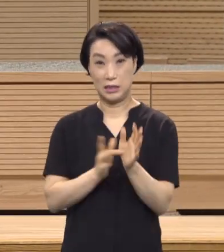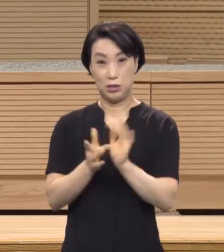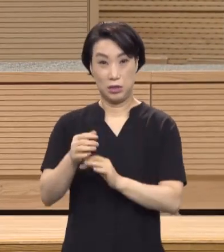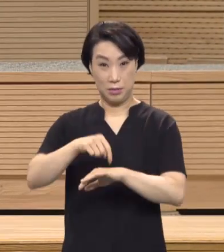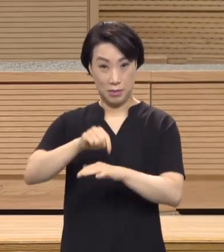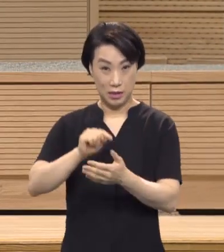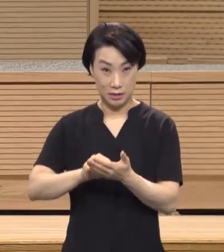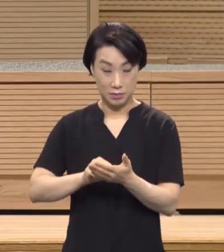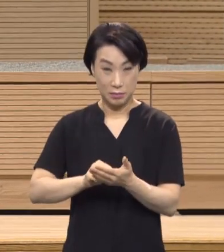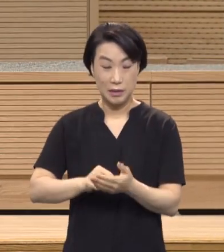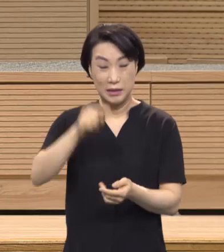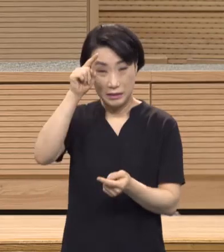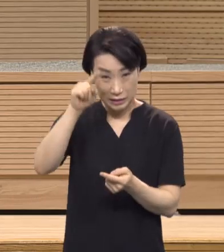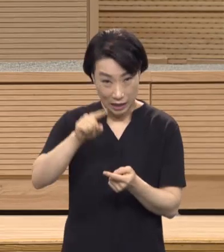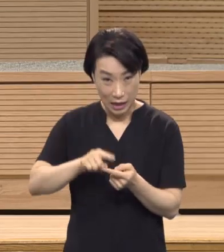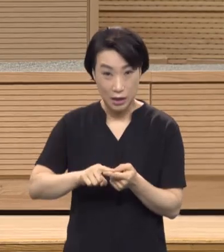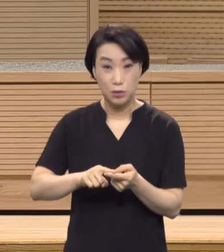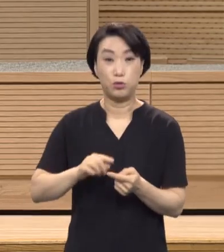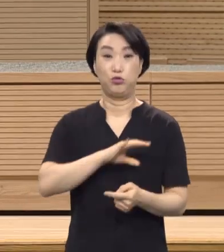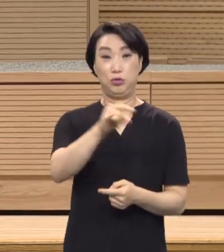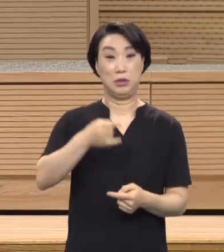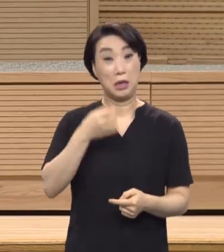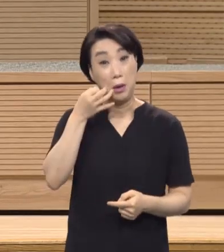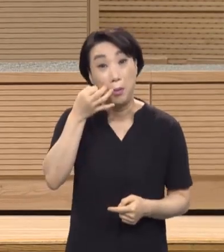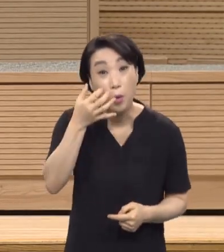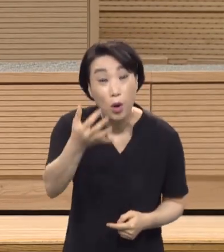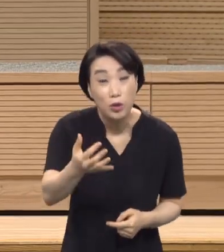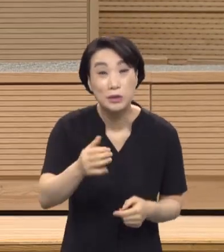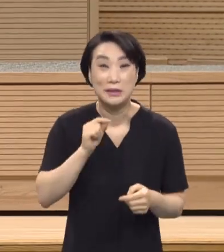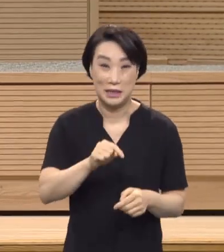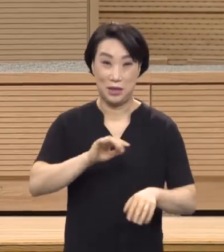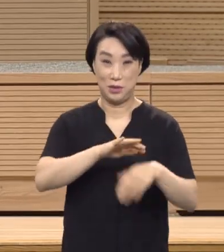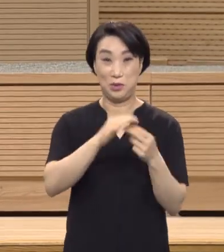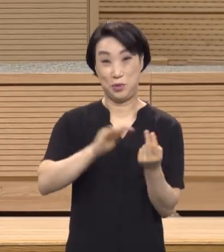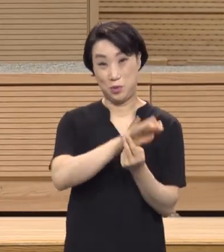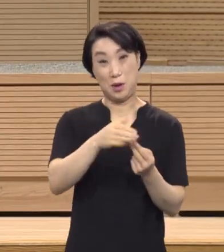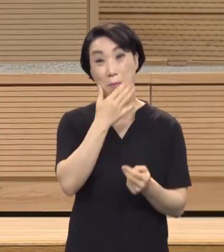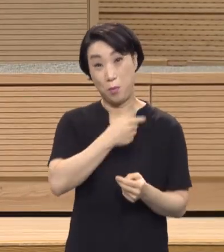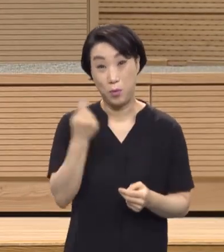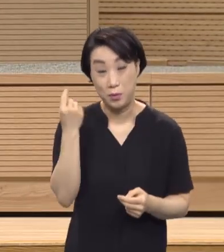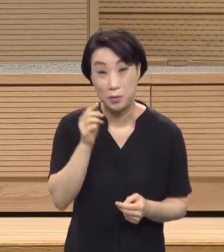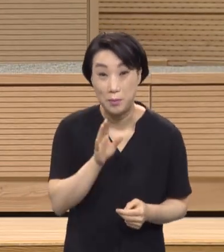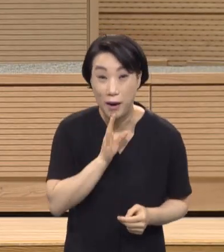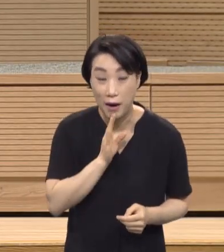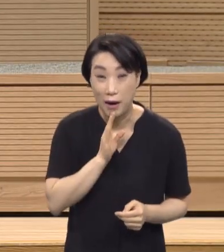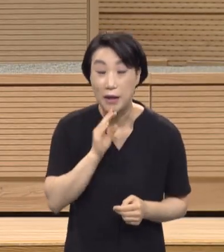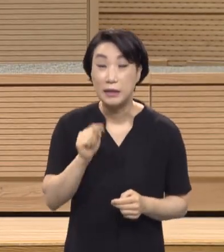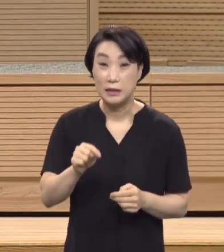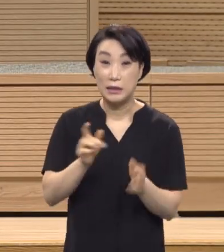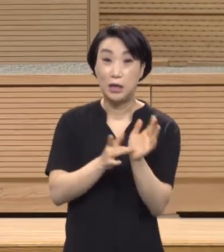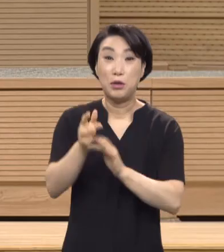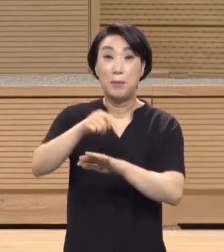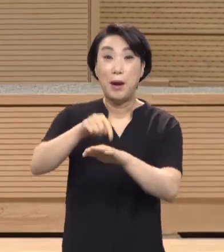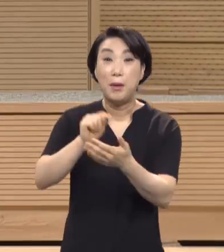심정을 그대로 우리에게 보여주면서 이 심정이